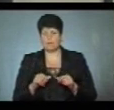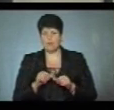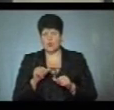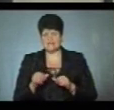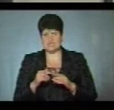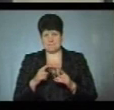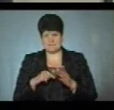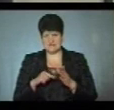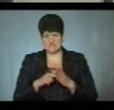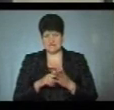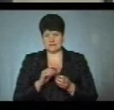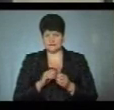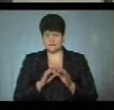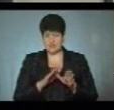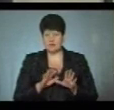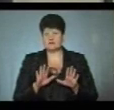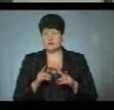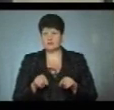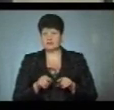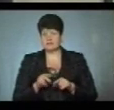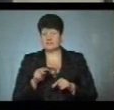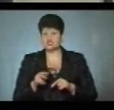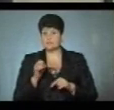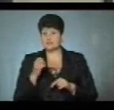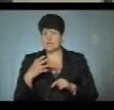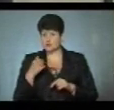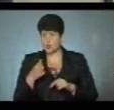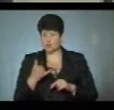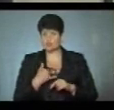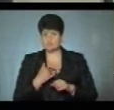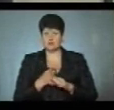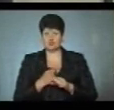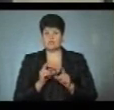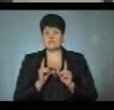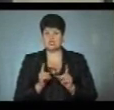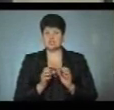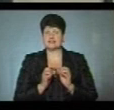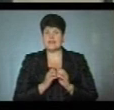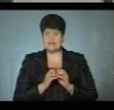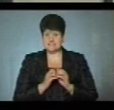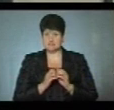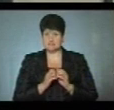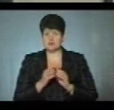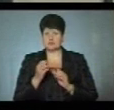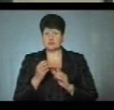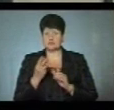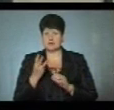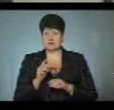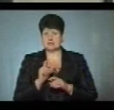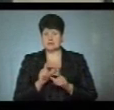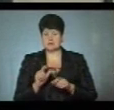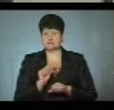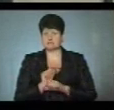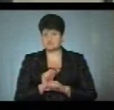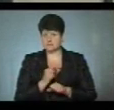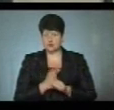стаціонарних. Але сталося так, що із 2015 року в нас функціонують лише 10. Три заклади перестали функціонувати у зв'язку